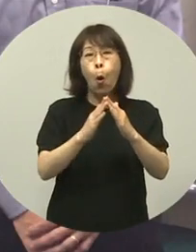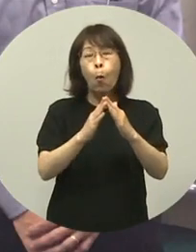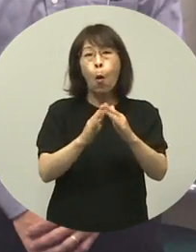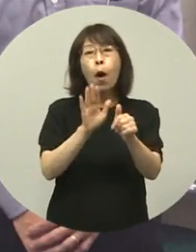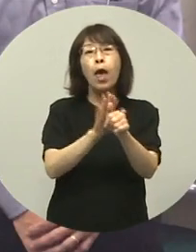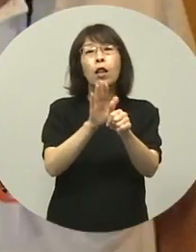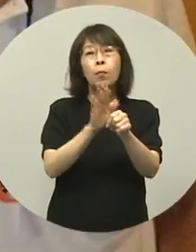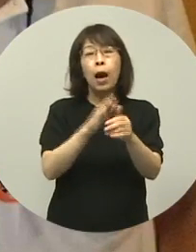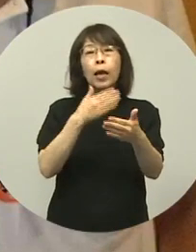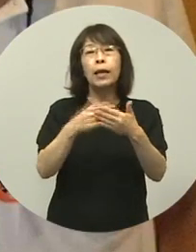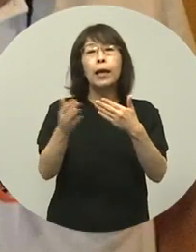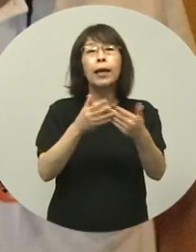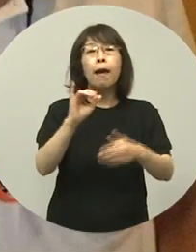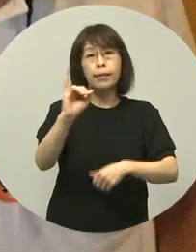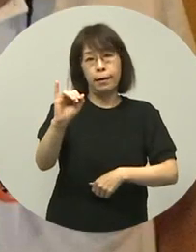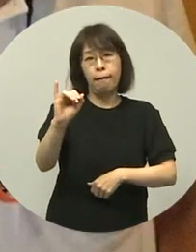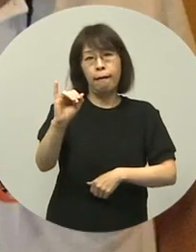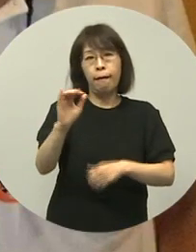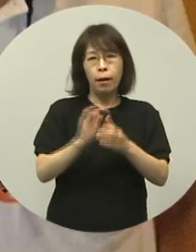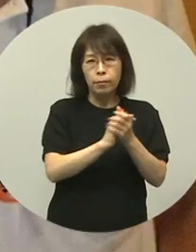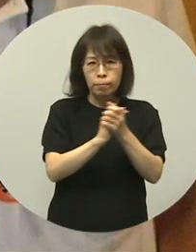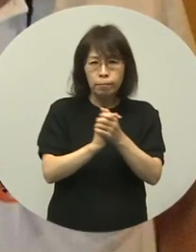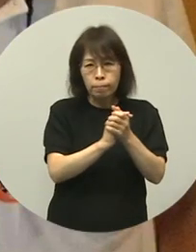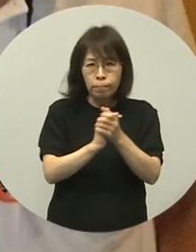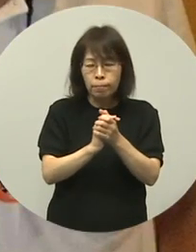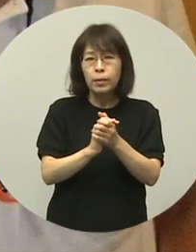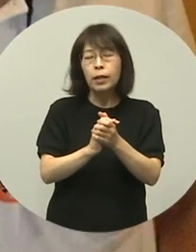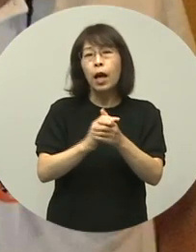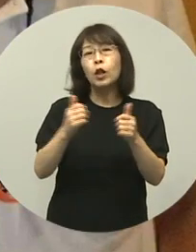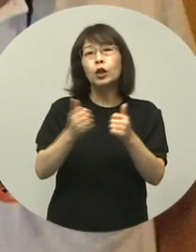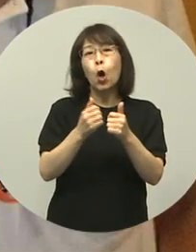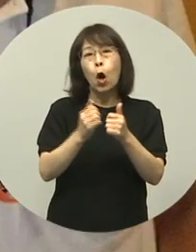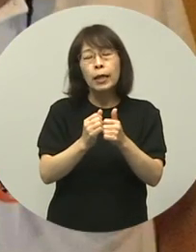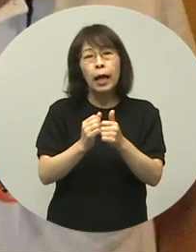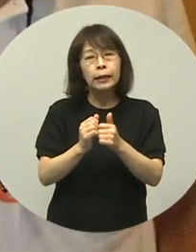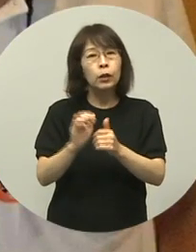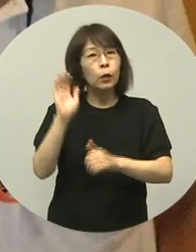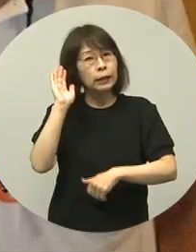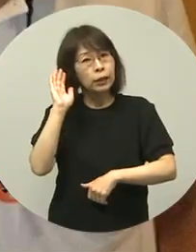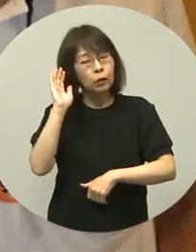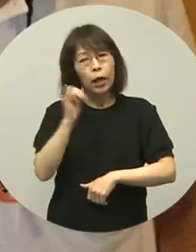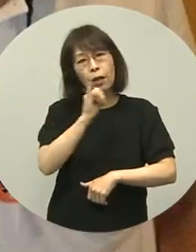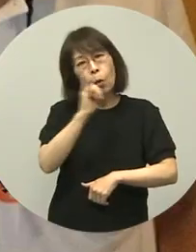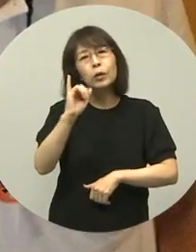者で、親身になって相談者の声を聞くのを得意とする方です。